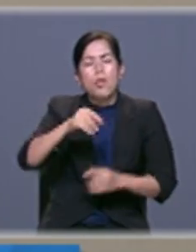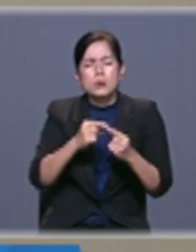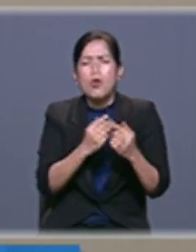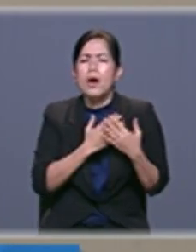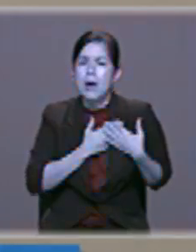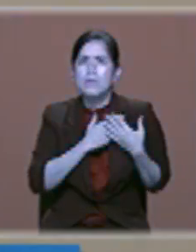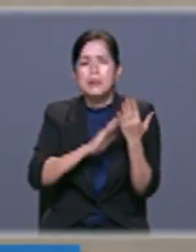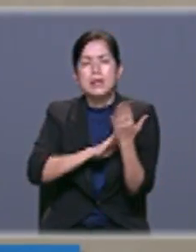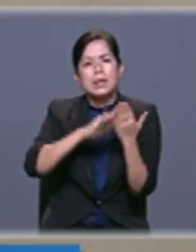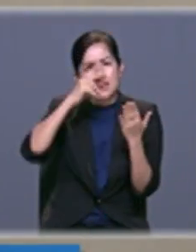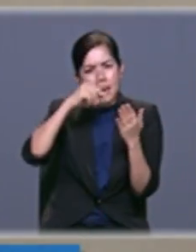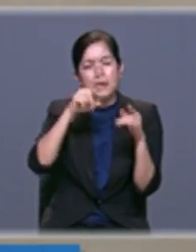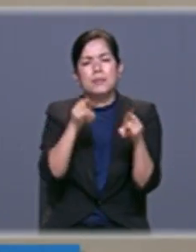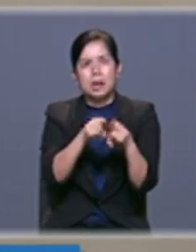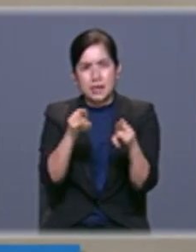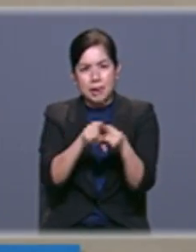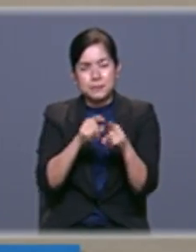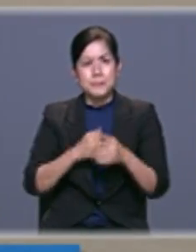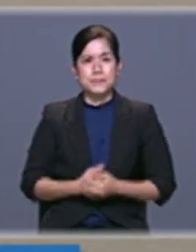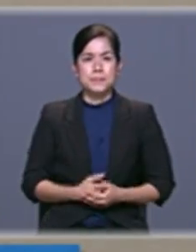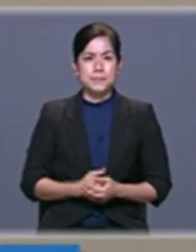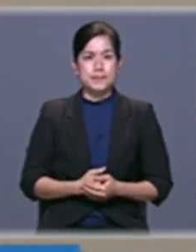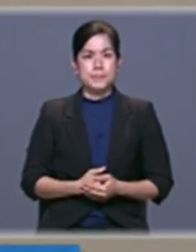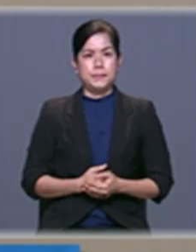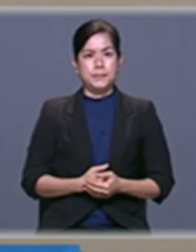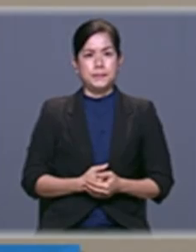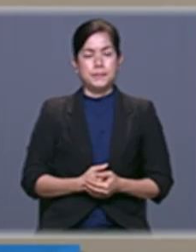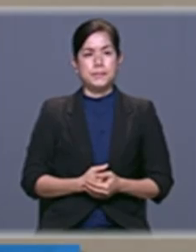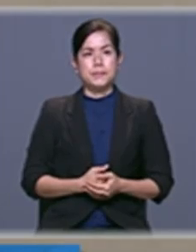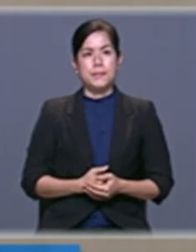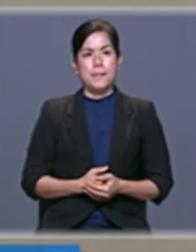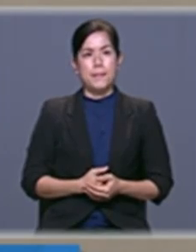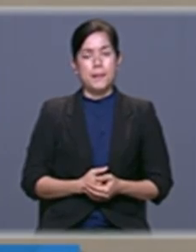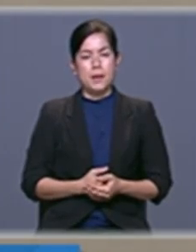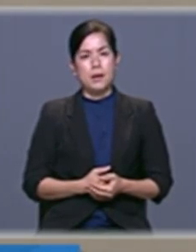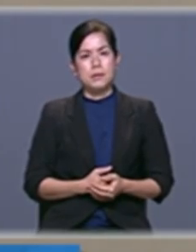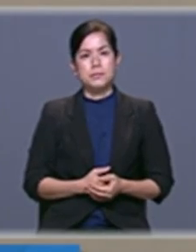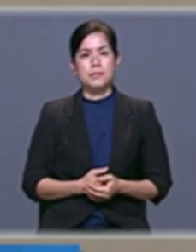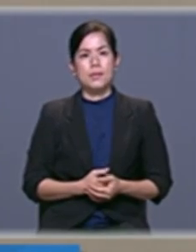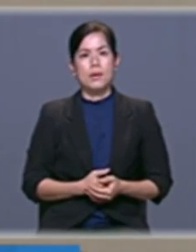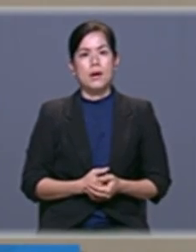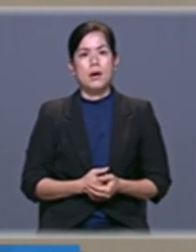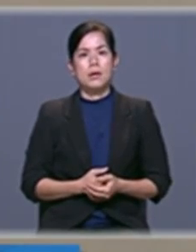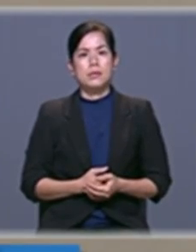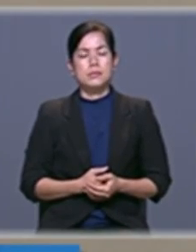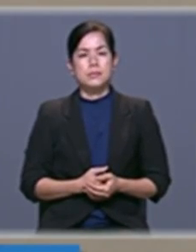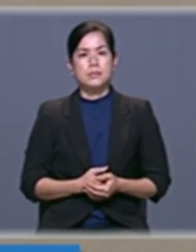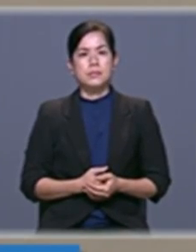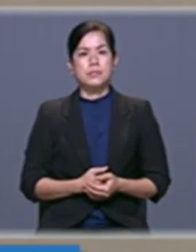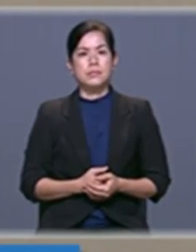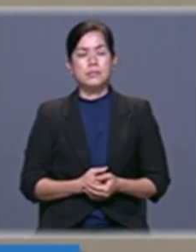ไทยด้วยกันทุกคนนั่นแหละ ท่านนายกครับท่านจะจัดในที่ประชุมการสรรหาสว.ที่เข้าจะสามารถเ